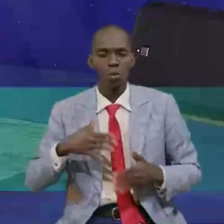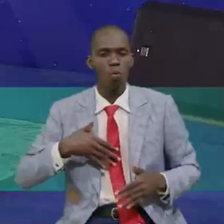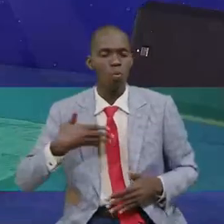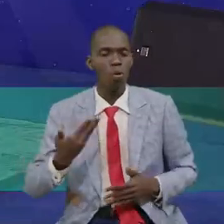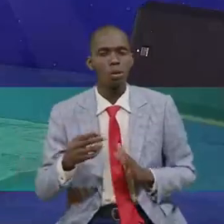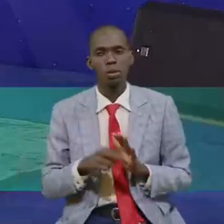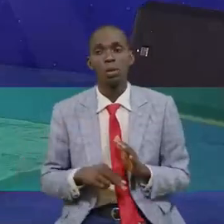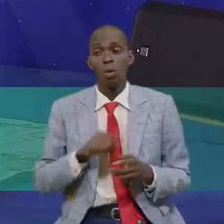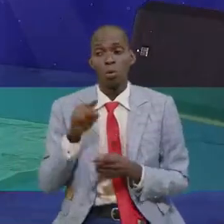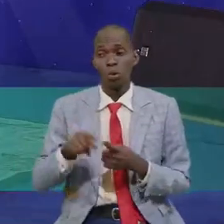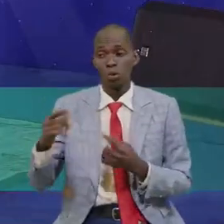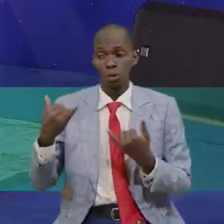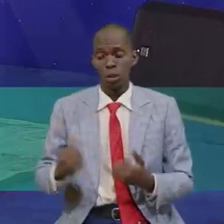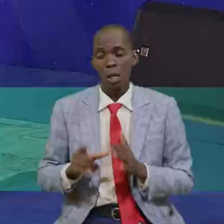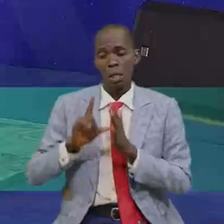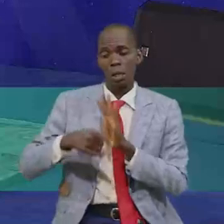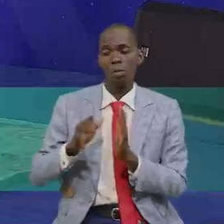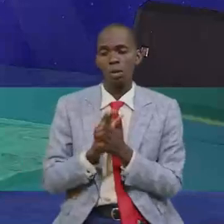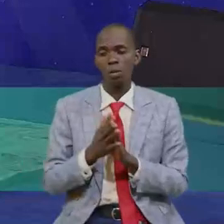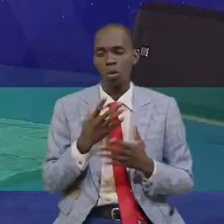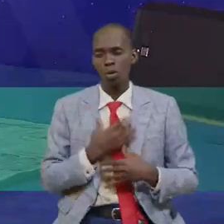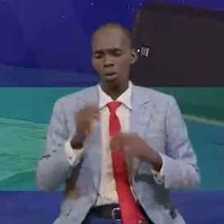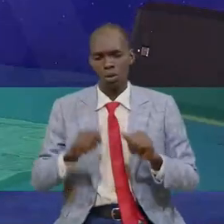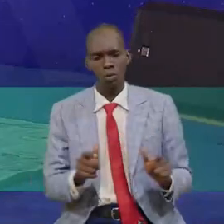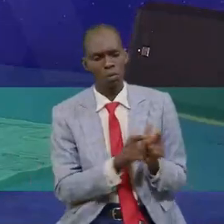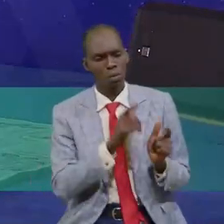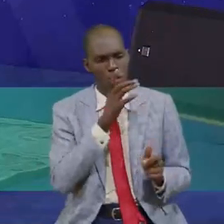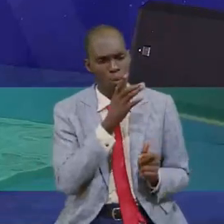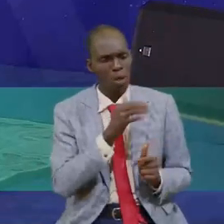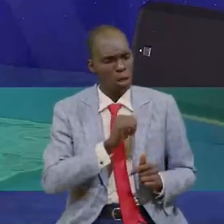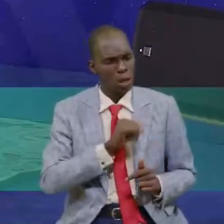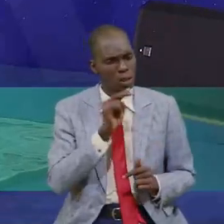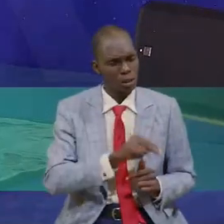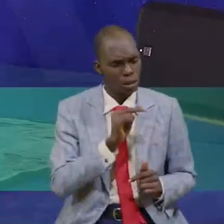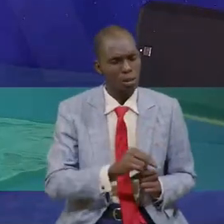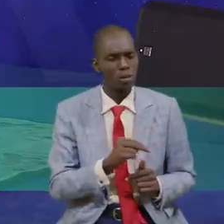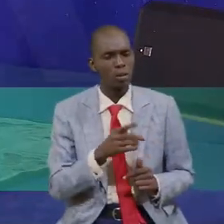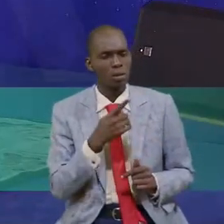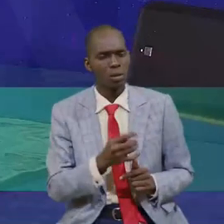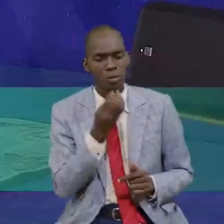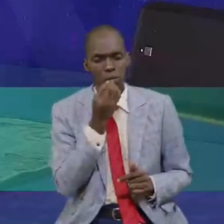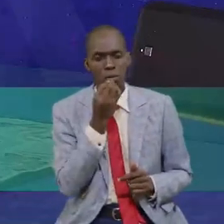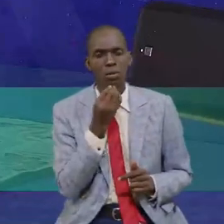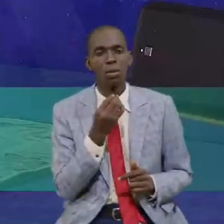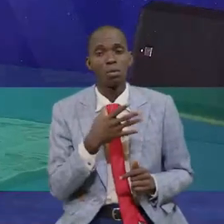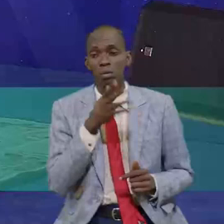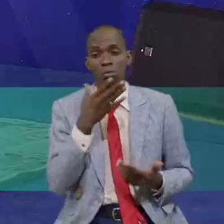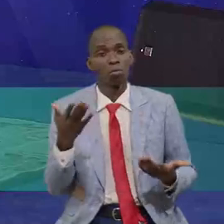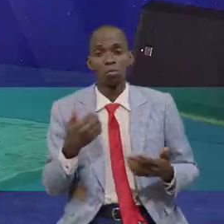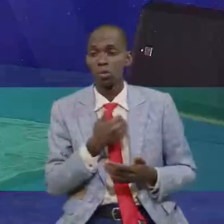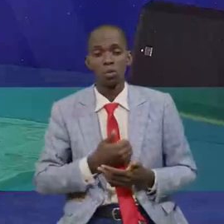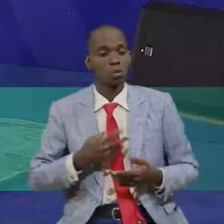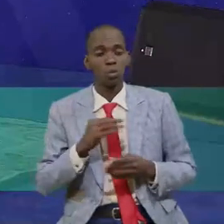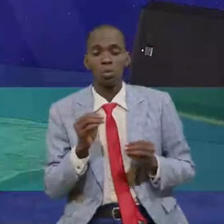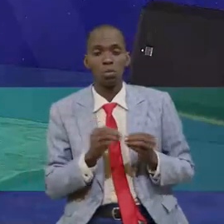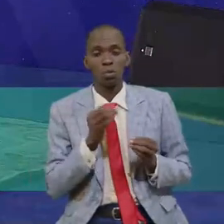maman, est-ce que je peux avoir mangé? Je ne suis plus à la cuisine. Et ce que je t'avais donné, tu as